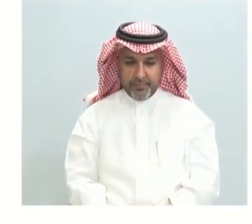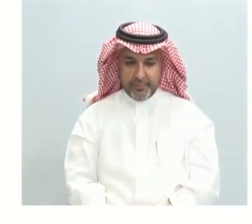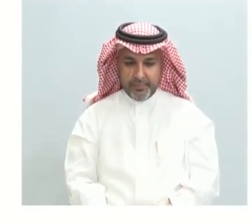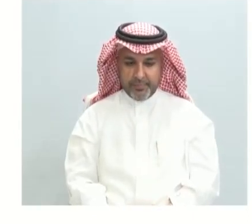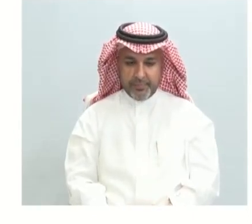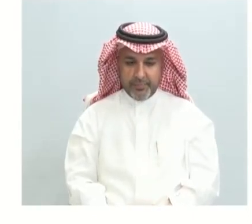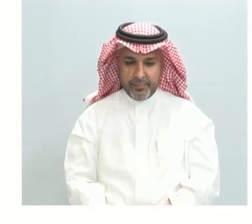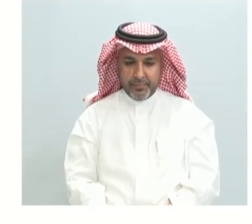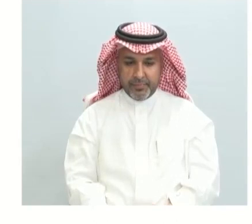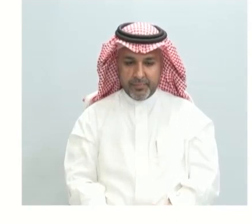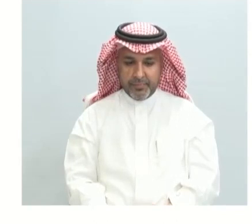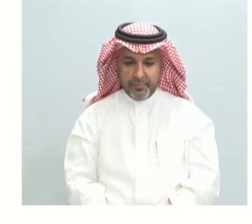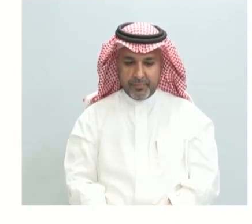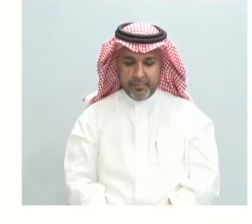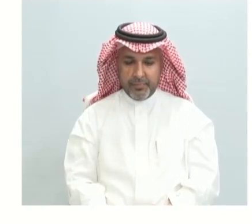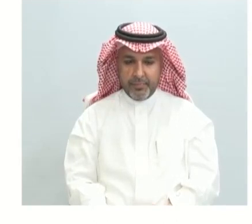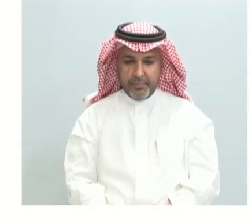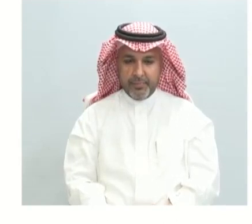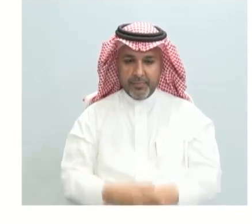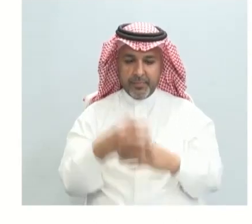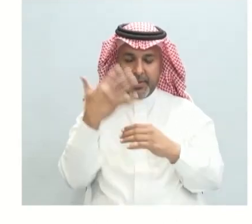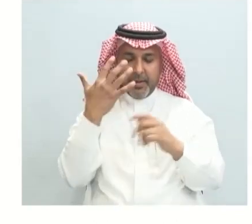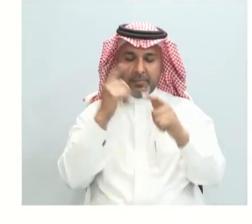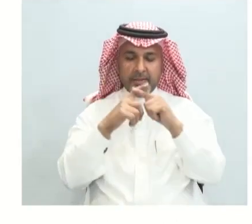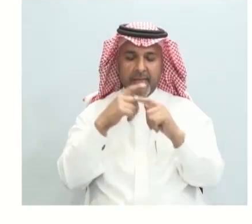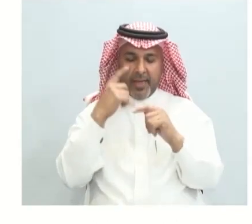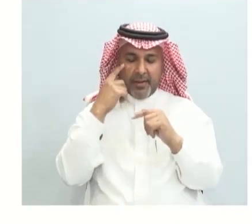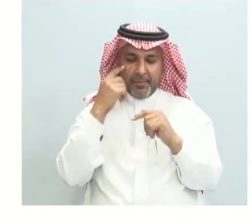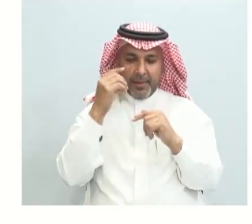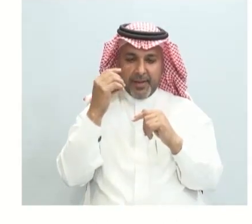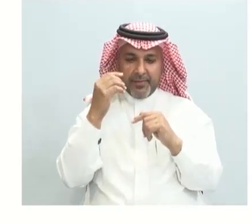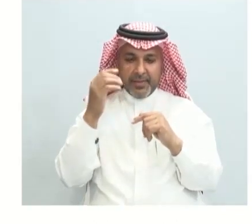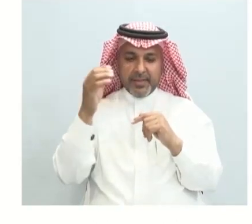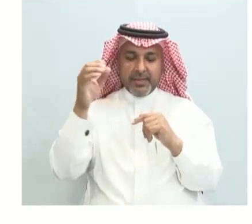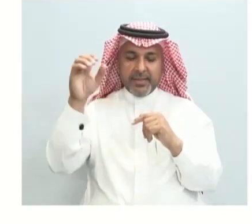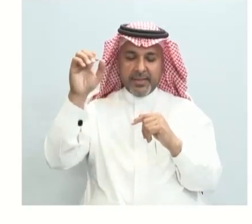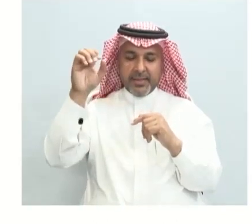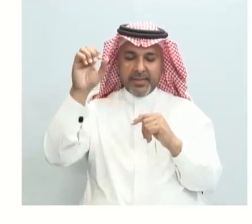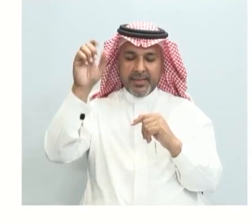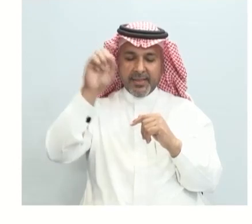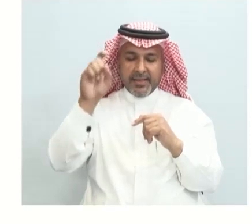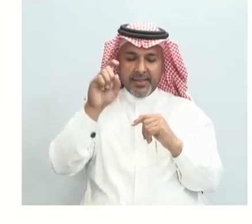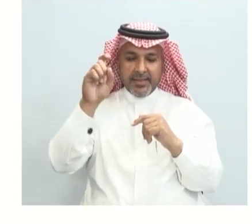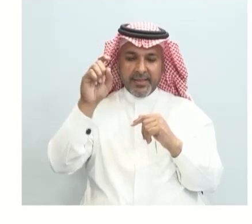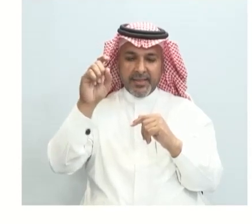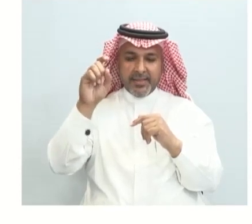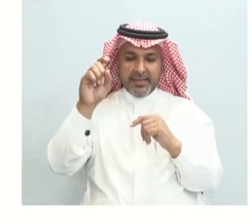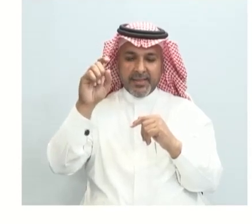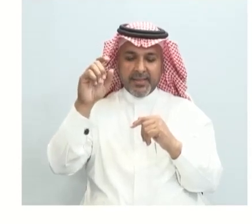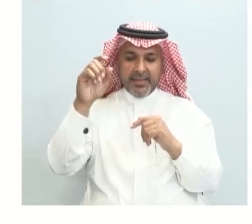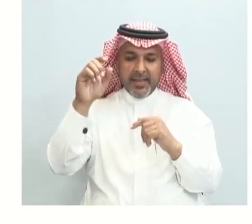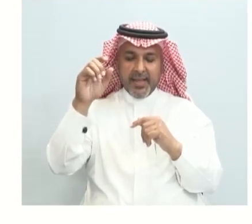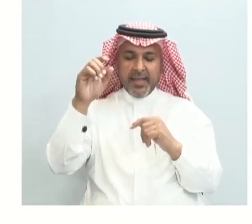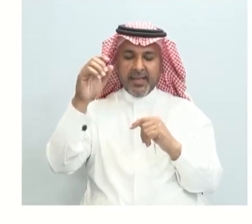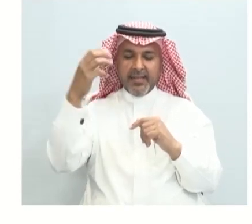انفرس نفتح كسر 5 ضرب ساين 36 واقفل القوس